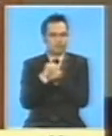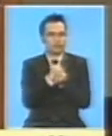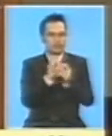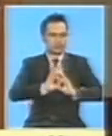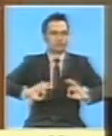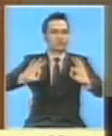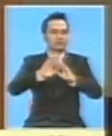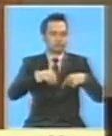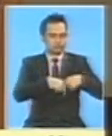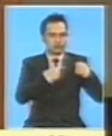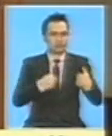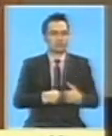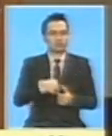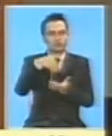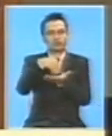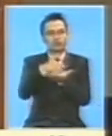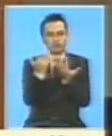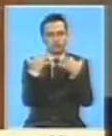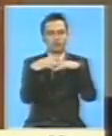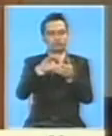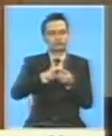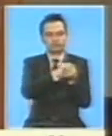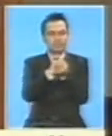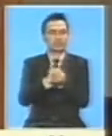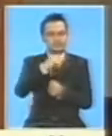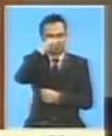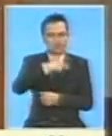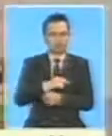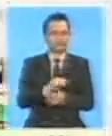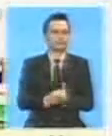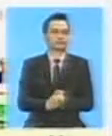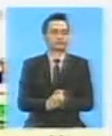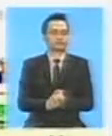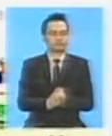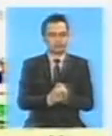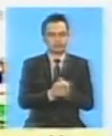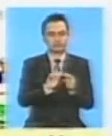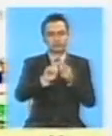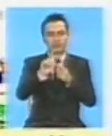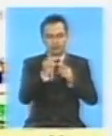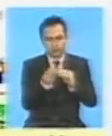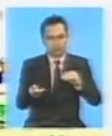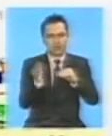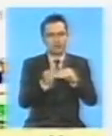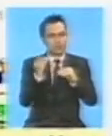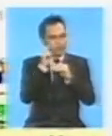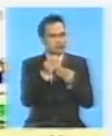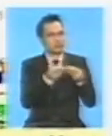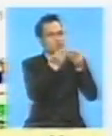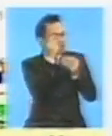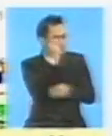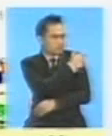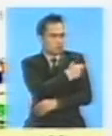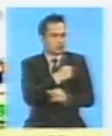ะครับของจุดศูนย์รวมของคนไทยทั้งชาติอีกเรื่องนึงที่ต้องดูแลคือเรื่องการรักษาความปลอดภัยถวายความปลอดภัยนะครับสถ